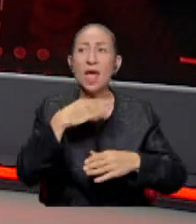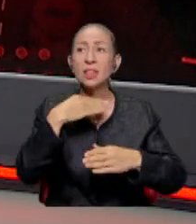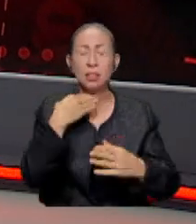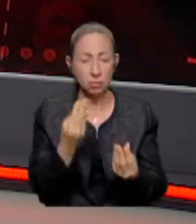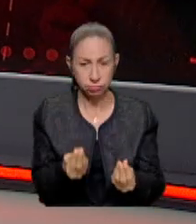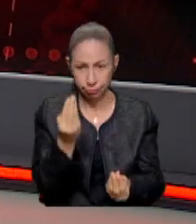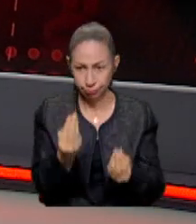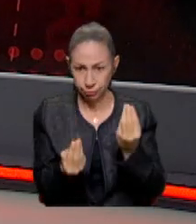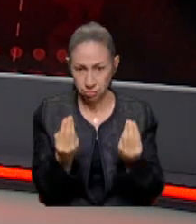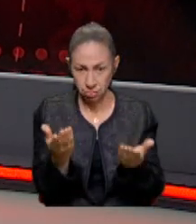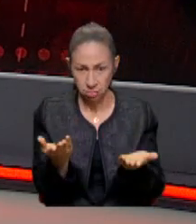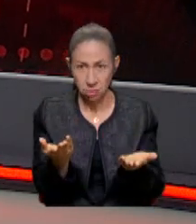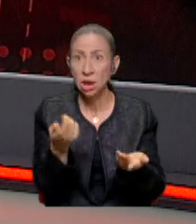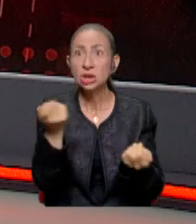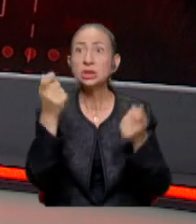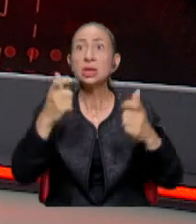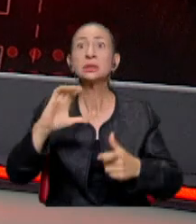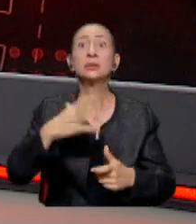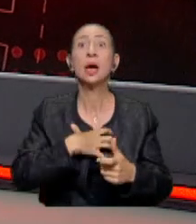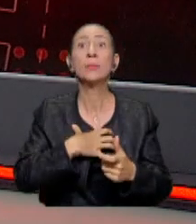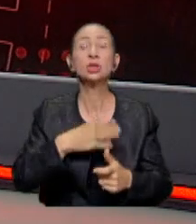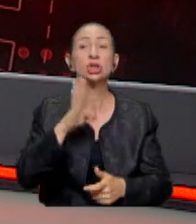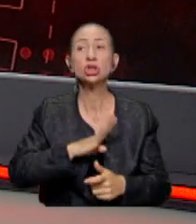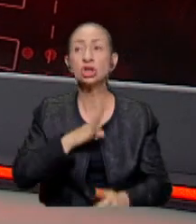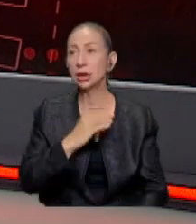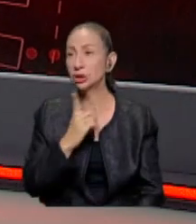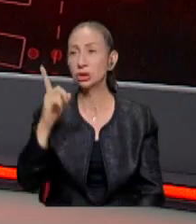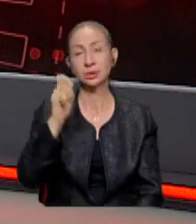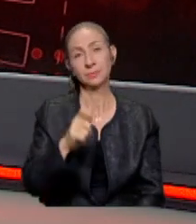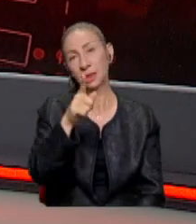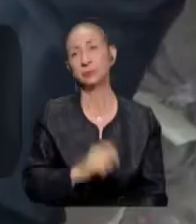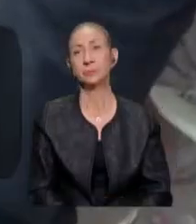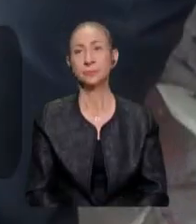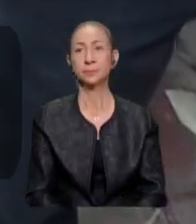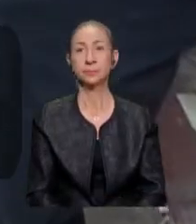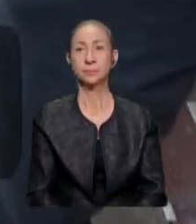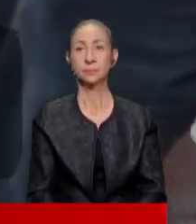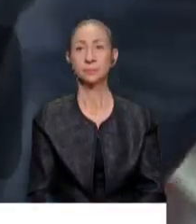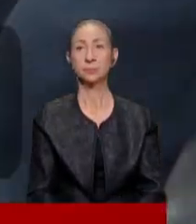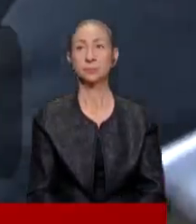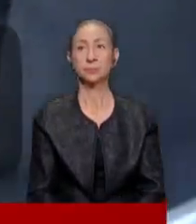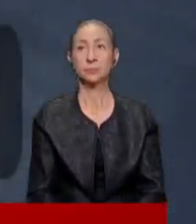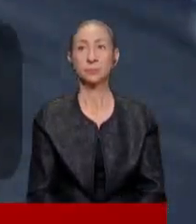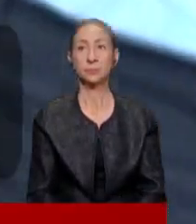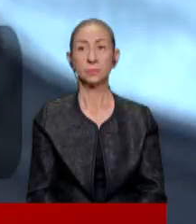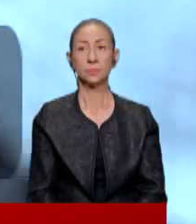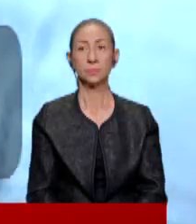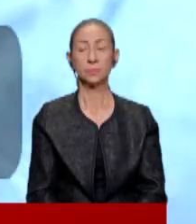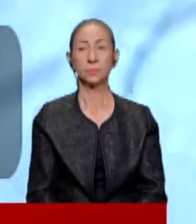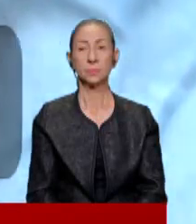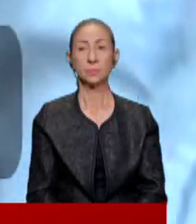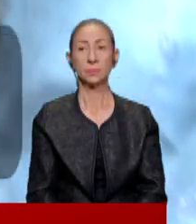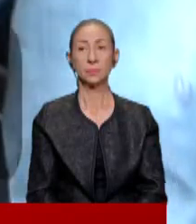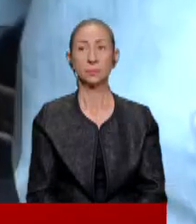etlerle karşılaştılar. İş yeri sahibinden şikayetçi oldular. Bakın, buyur. Bakın şöyle bir bakın. Buyur.